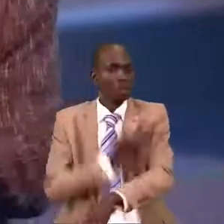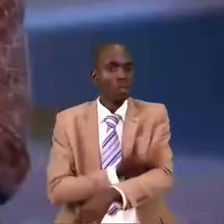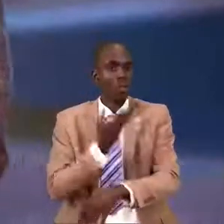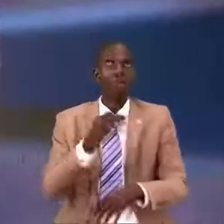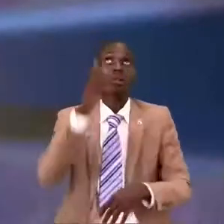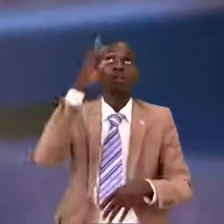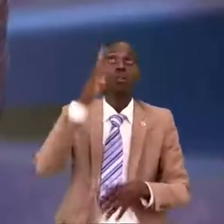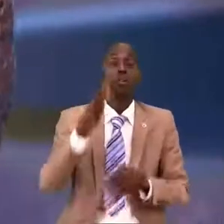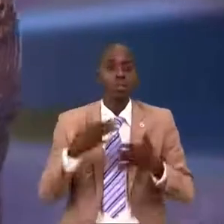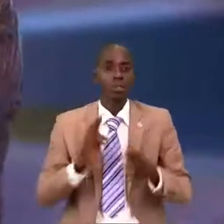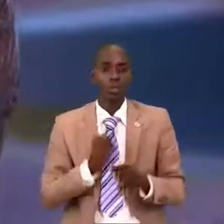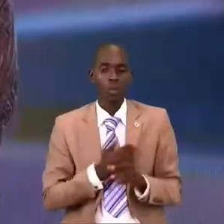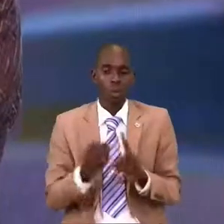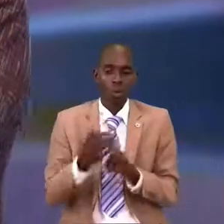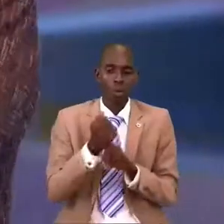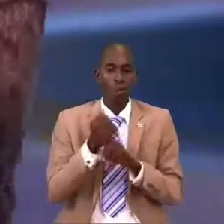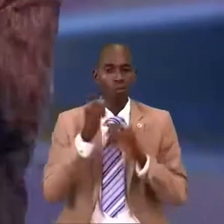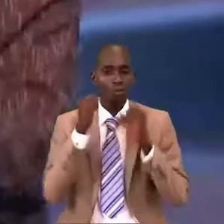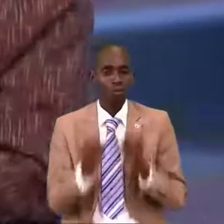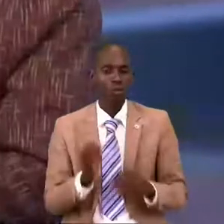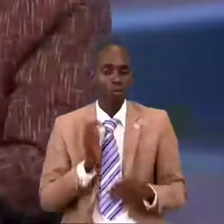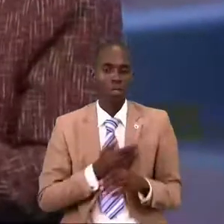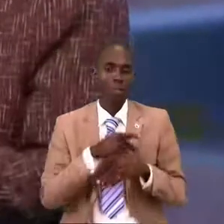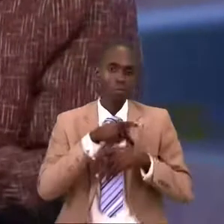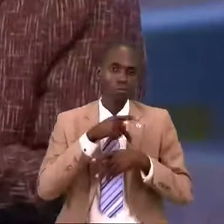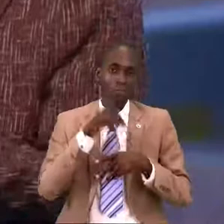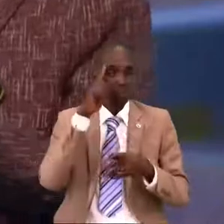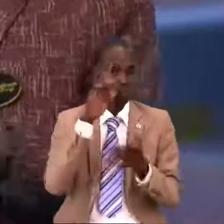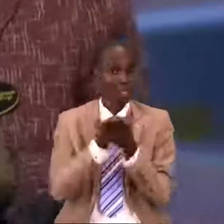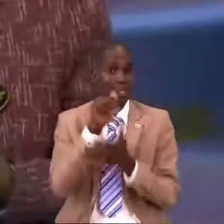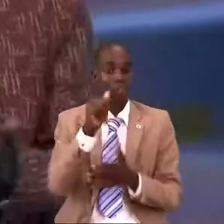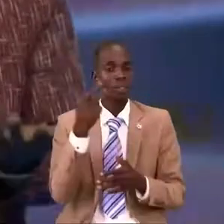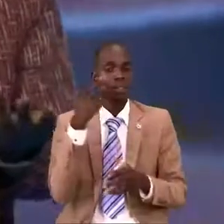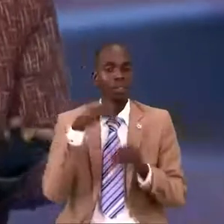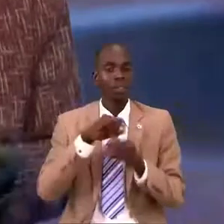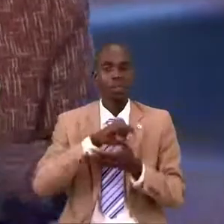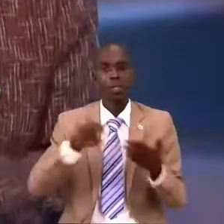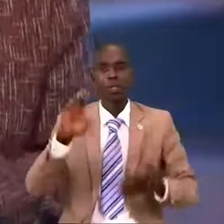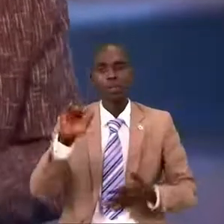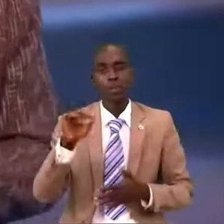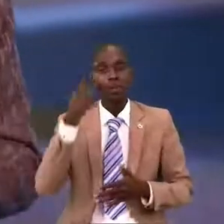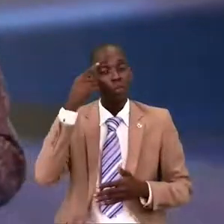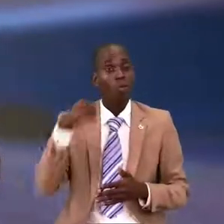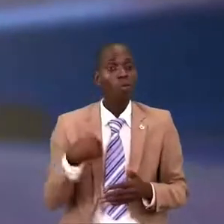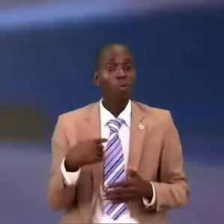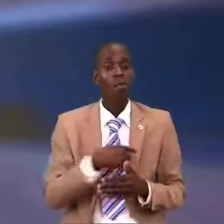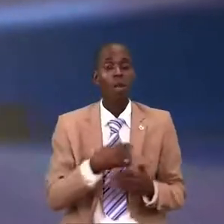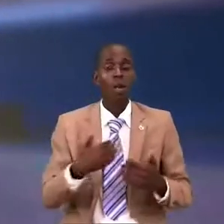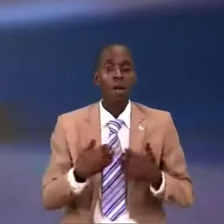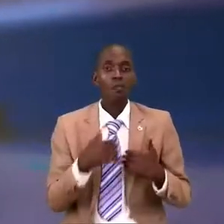15. Car nous n'avons pas un souverain sacrificateur qui ne puisse compatir à nos faiblesses.